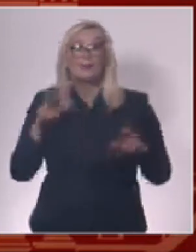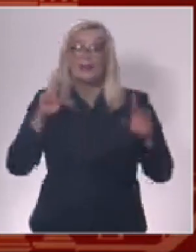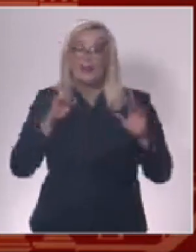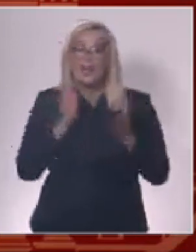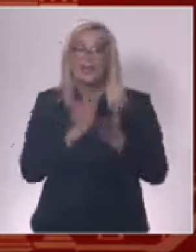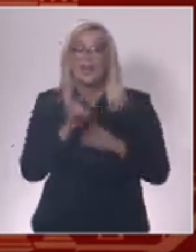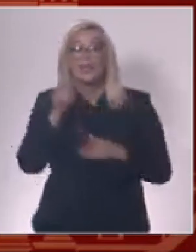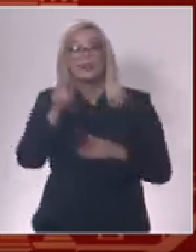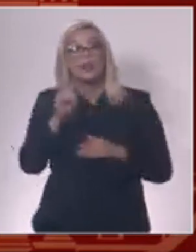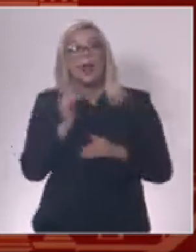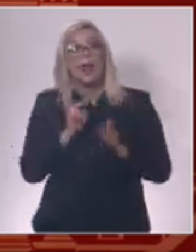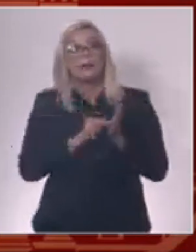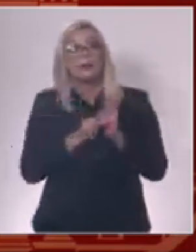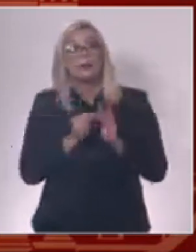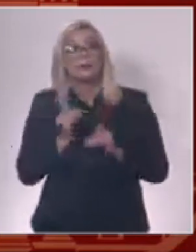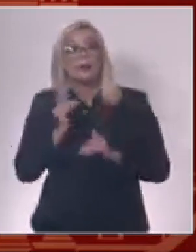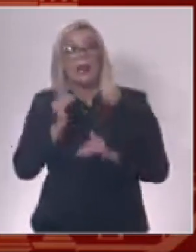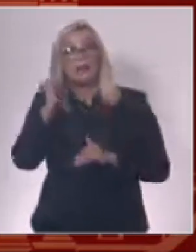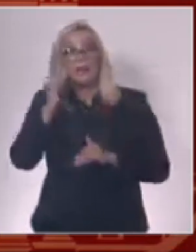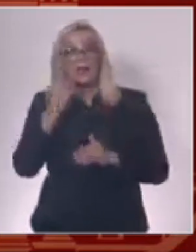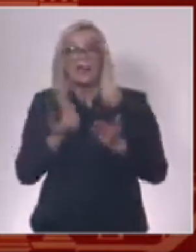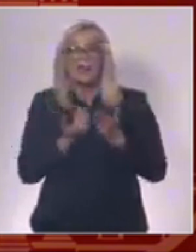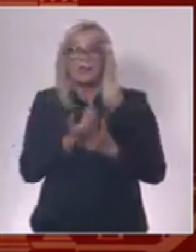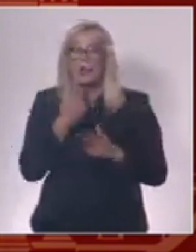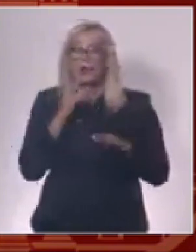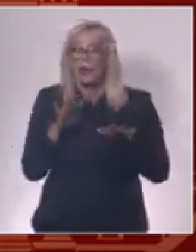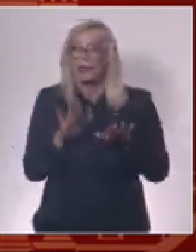таа политичка влада ќе можеме да седнеме на маса и